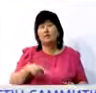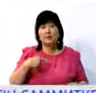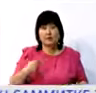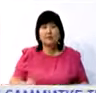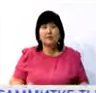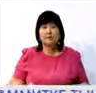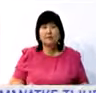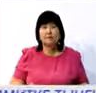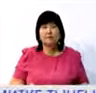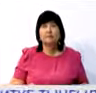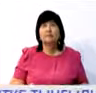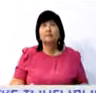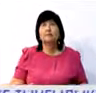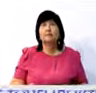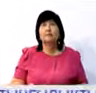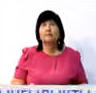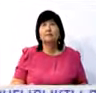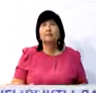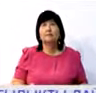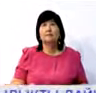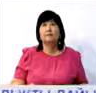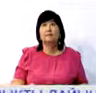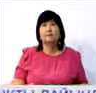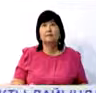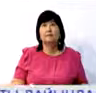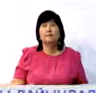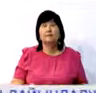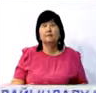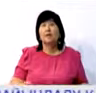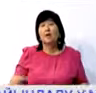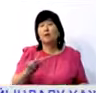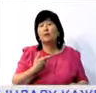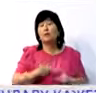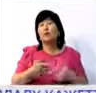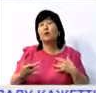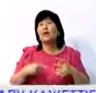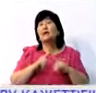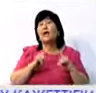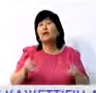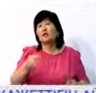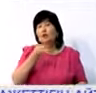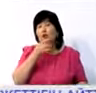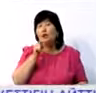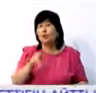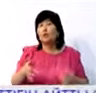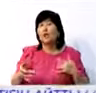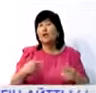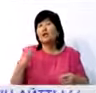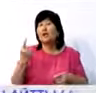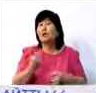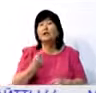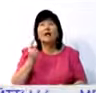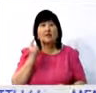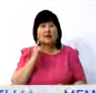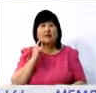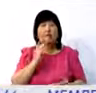білдіреміз. Концерт çok güzel. Biz de müzik öğretmeniyiz. Бізге бұл концерт ерекше ұнады. Мұндай концертті бірінші рет тыңдап